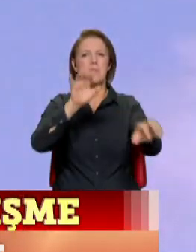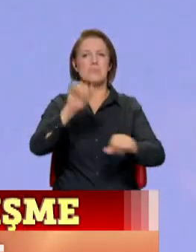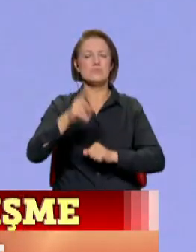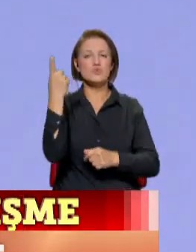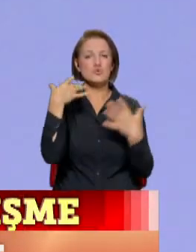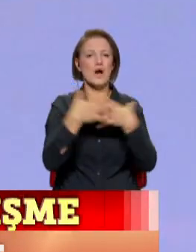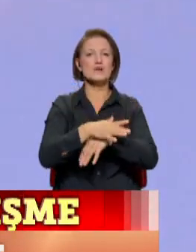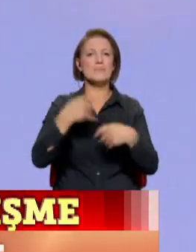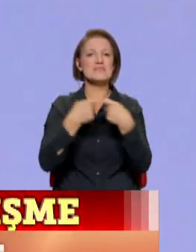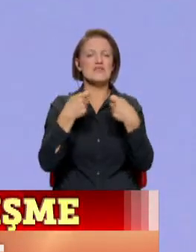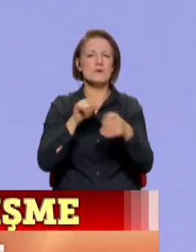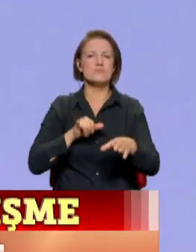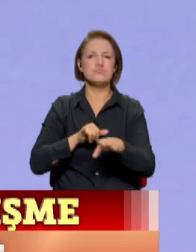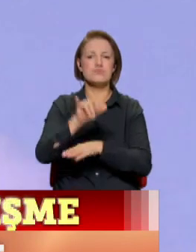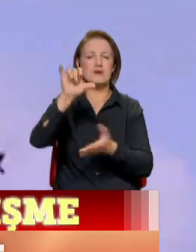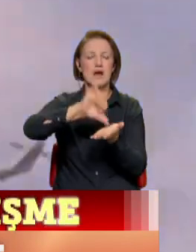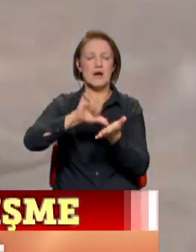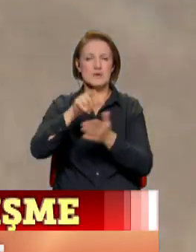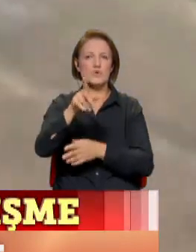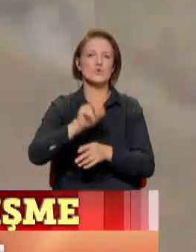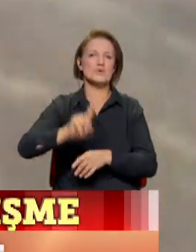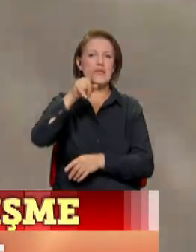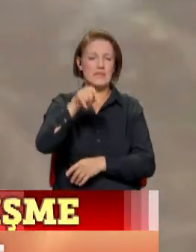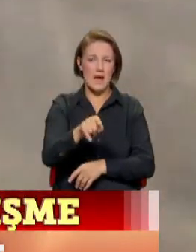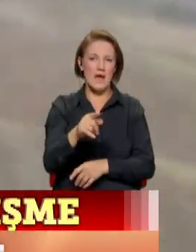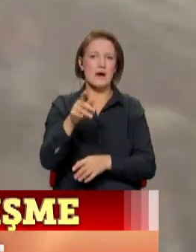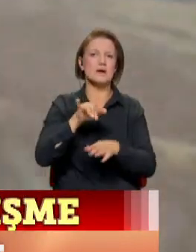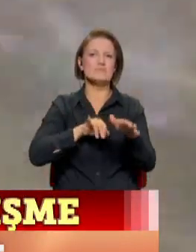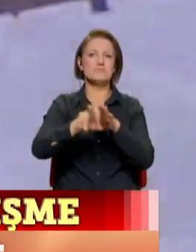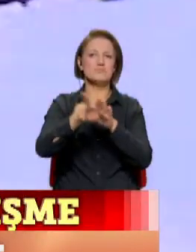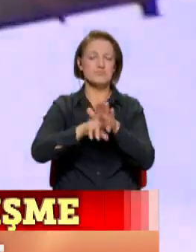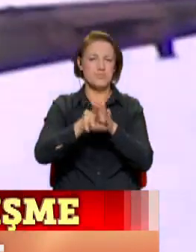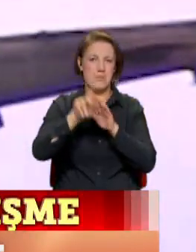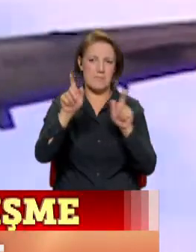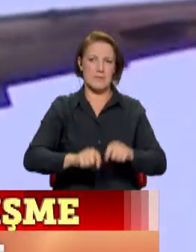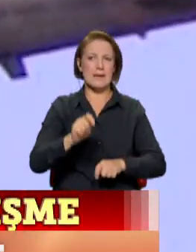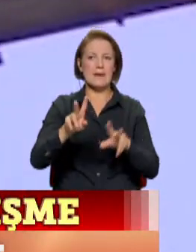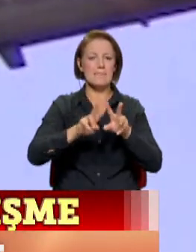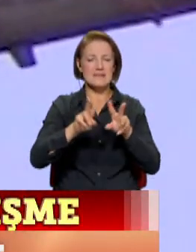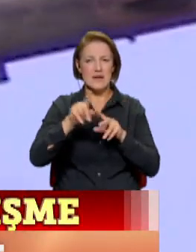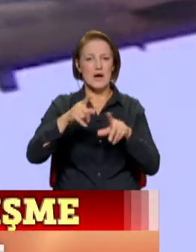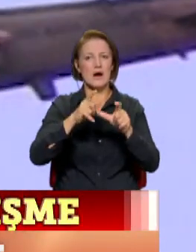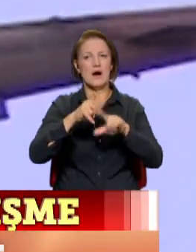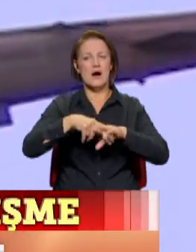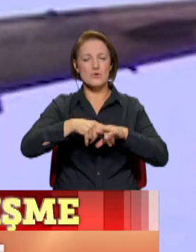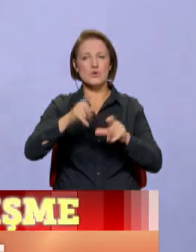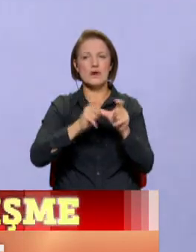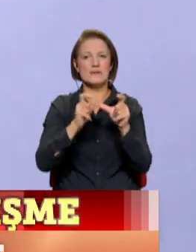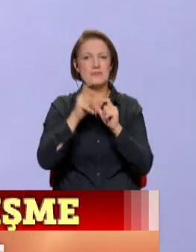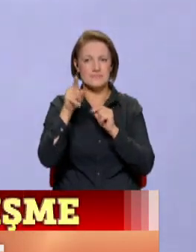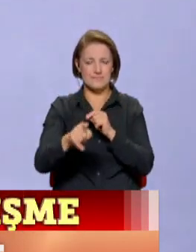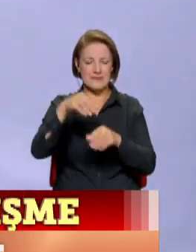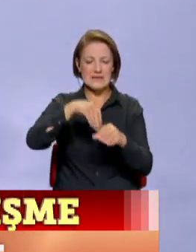uçakları yeniden havalandı. Irak'ın kuzeyinde hava harekatı gerçekleştirdi. Düzenlenen hava harekatında Metina, Gara, Hakkuk, Kandil ve Assos'ta